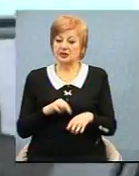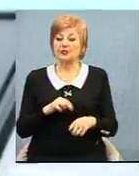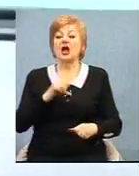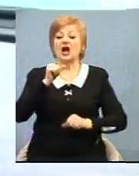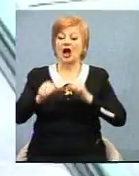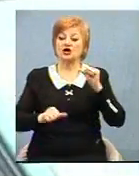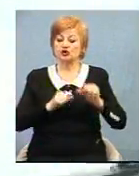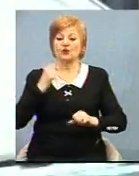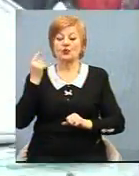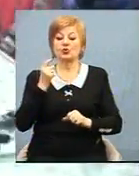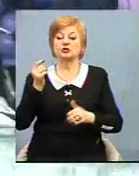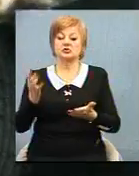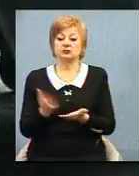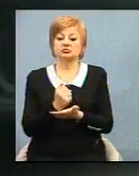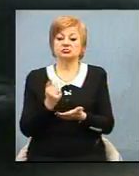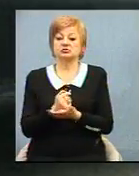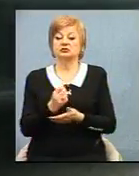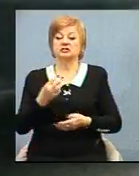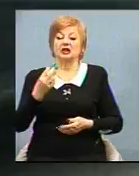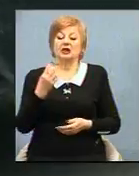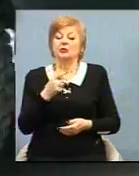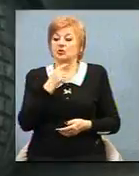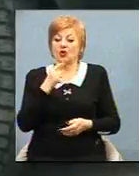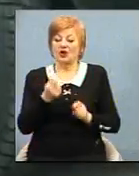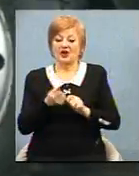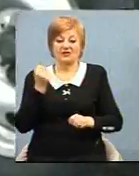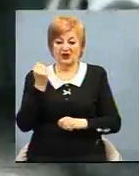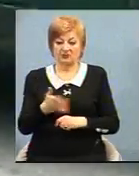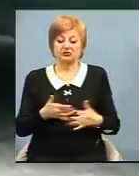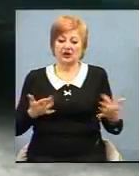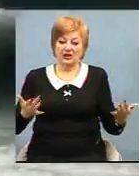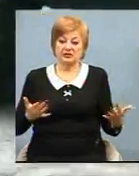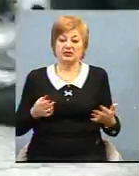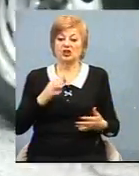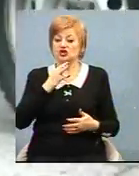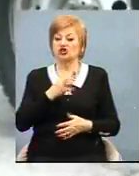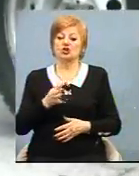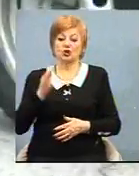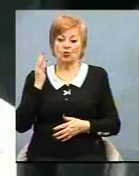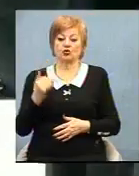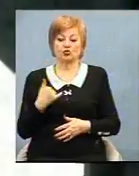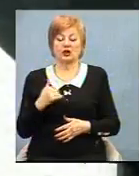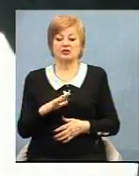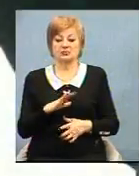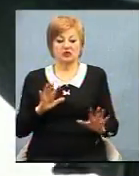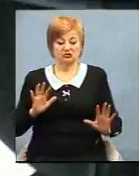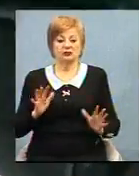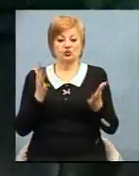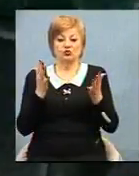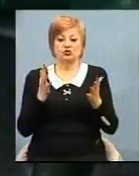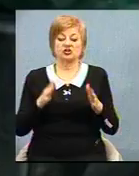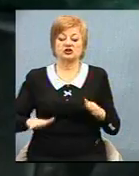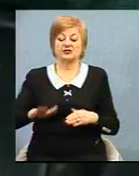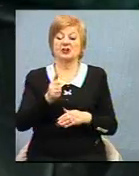Щороку в області виявляють до 3000 одиниць вибухівки. Коли 4 роки тому у нас случилось таке неприємне збиття, як зона